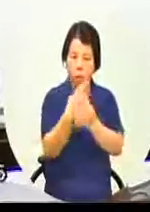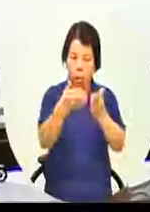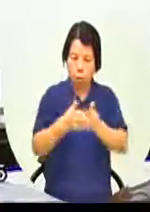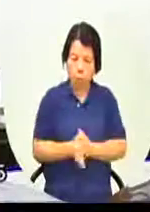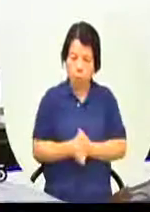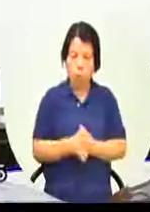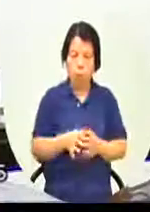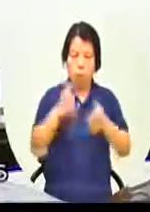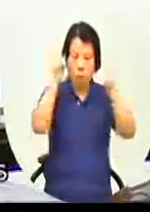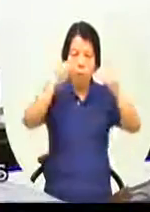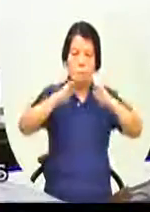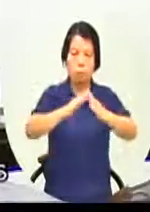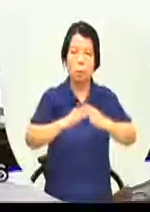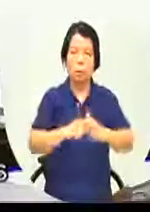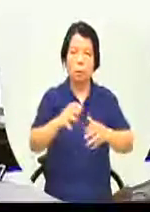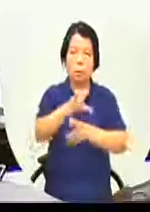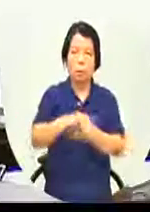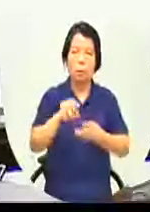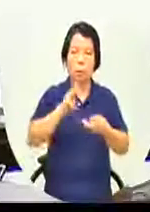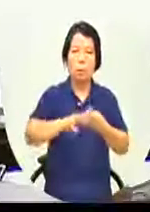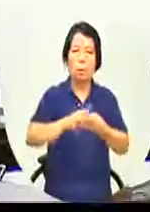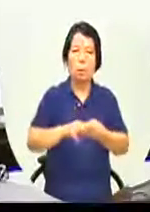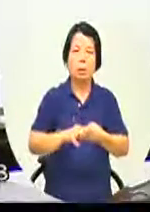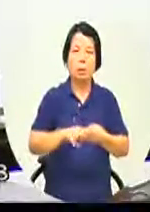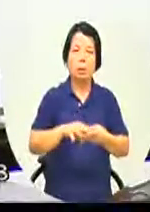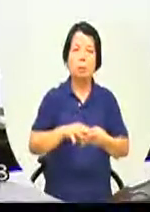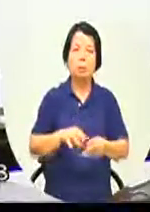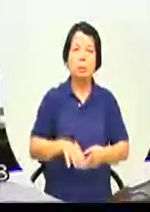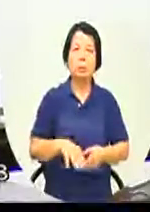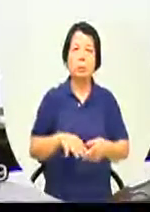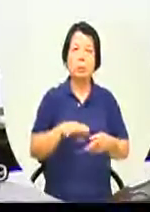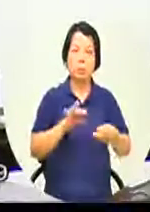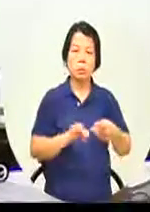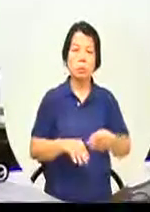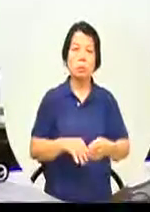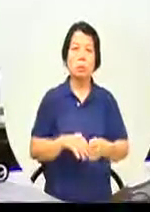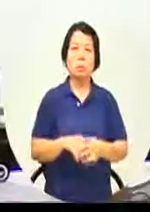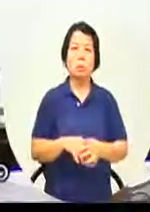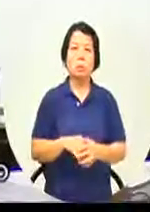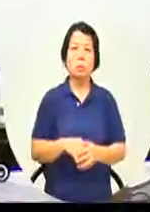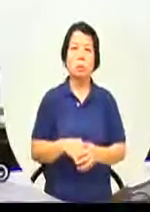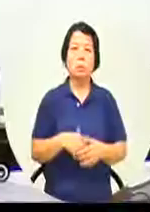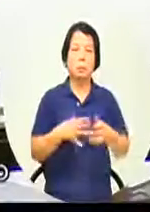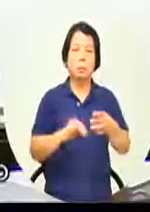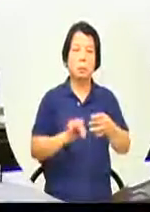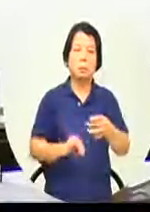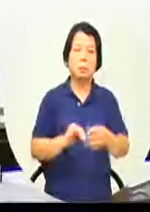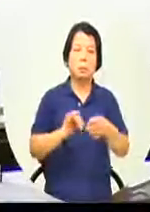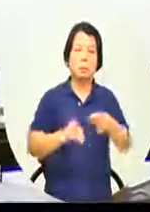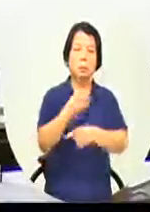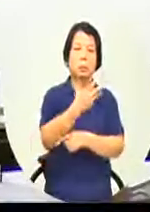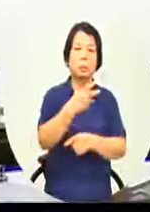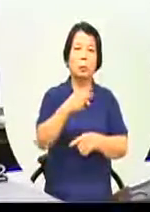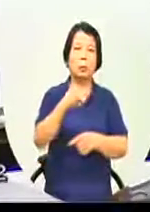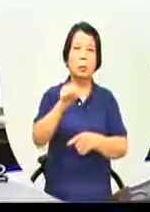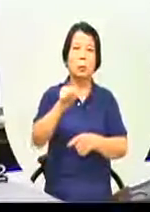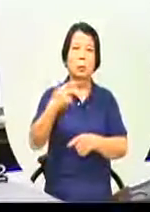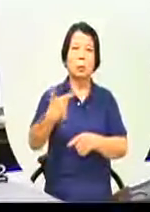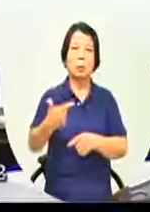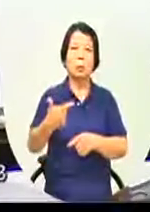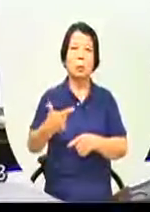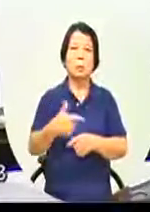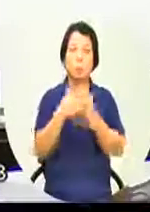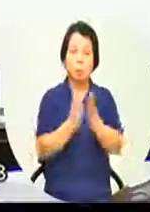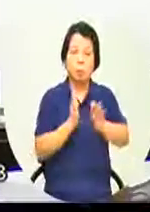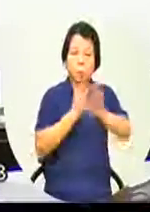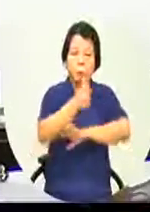们高雄市农地47,200公顷的8.56%。那也就是表示说，我们